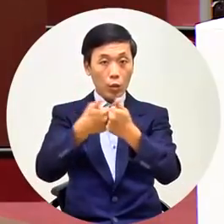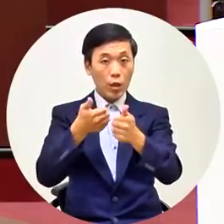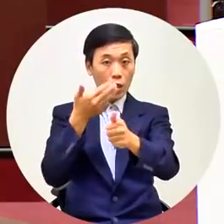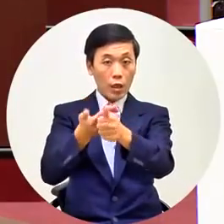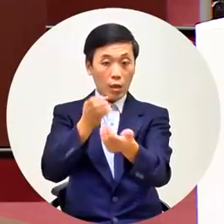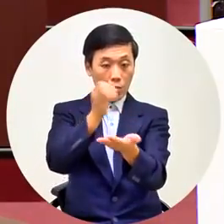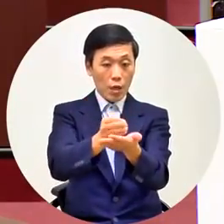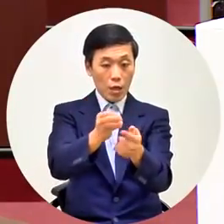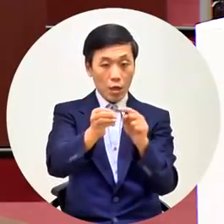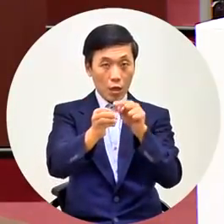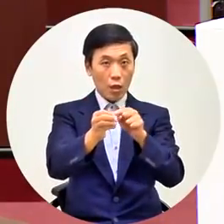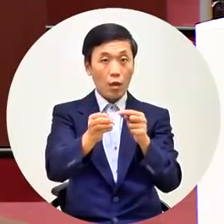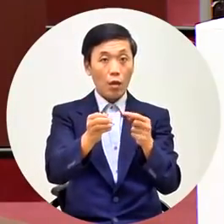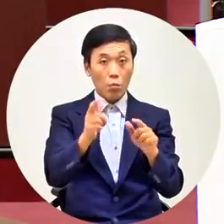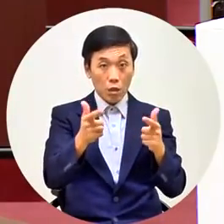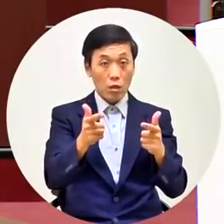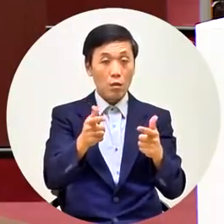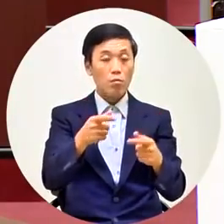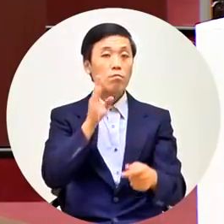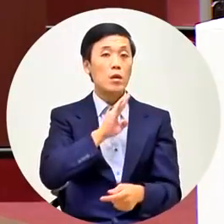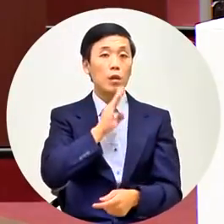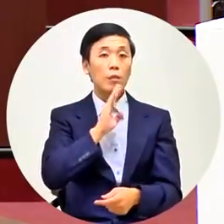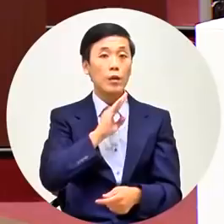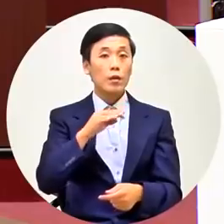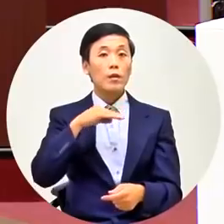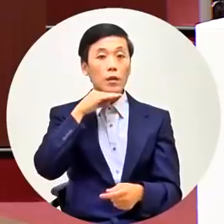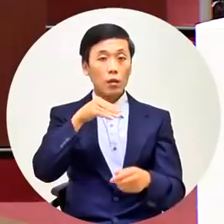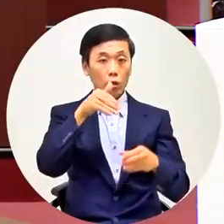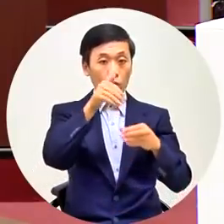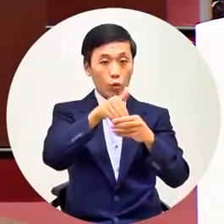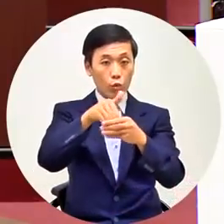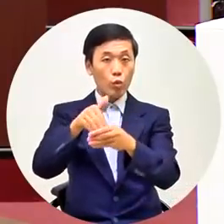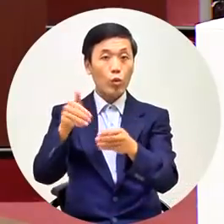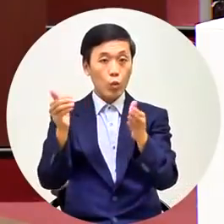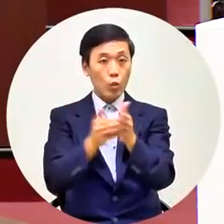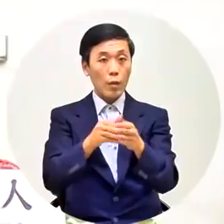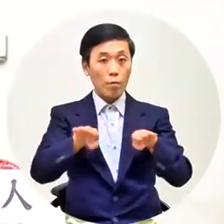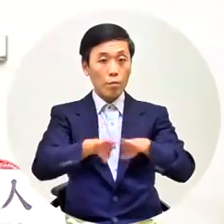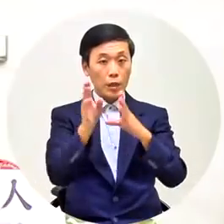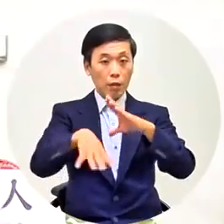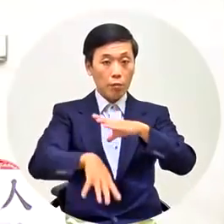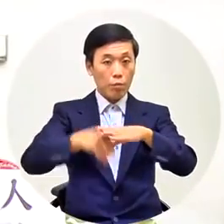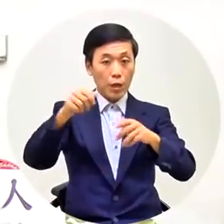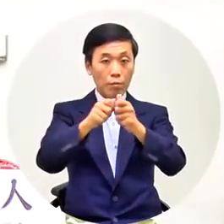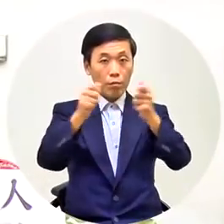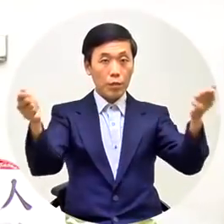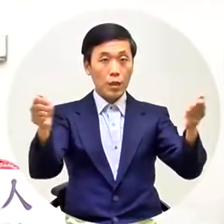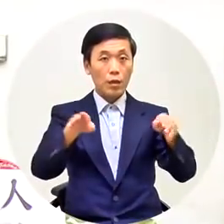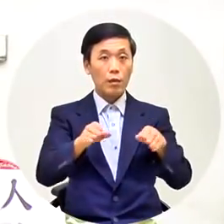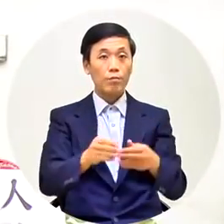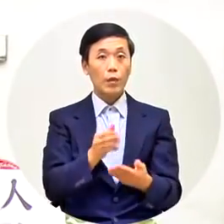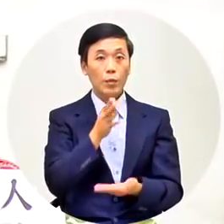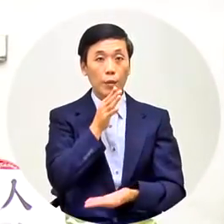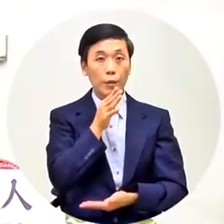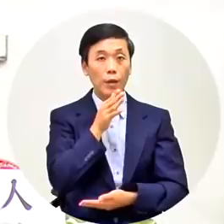效。投票完毕，立即进行开票。以上报告。 好，谢谢秘书长。那我们是请这五位监察员先到